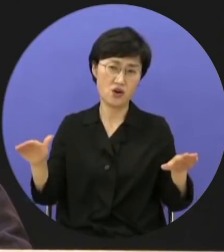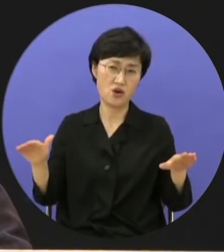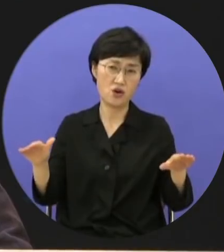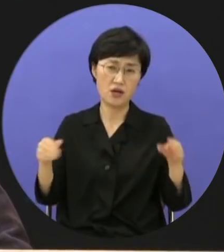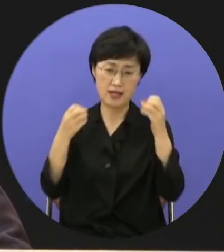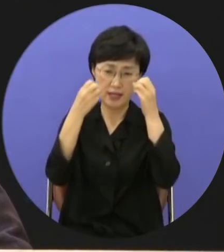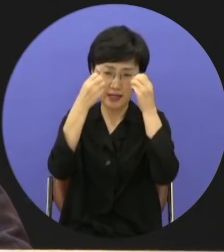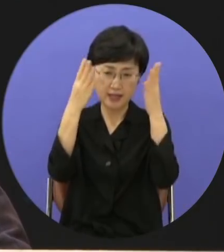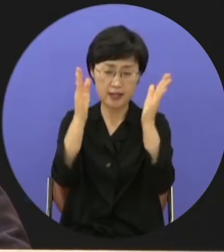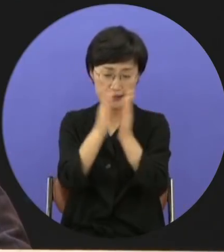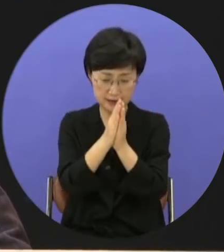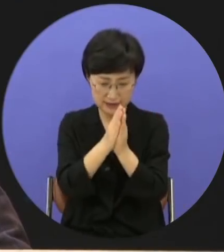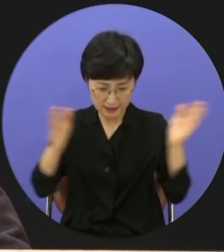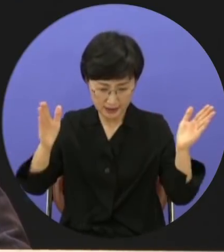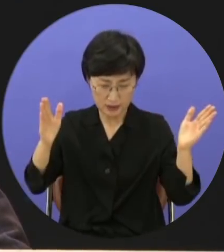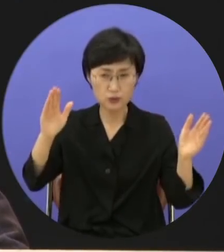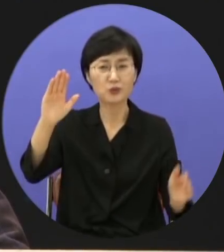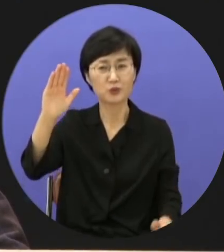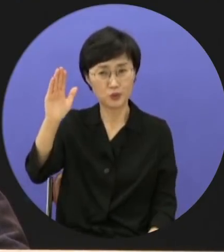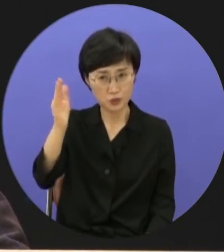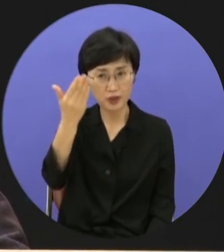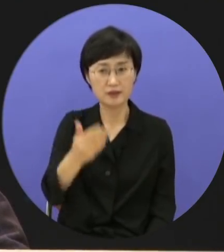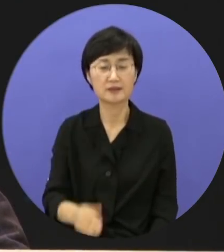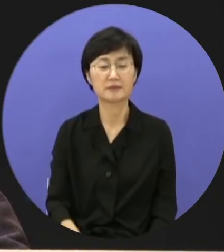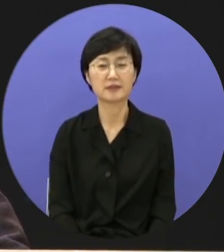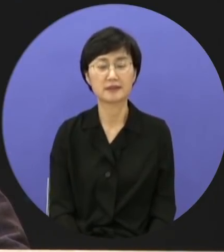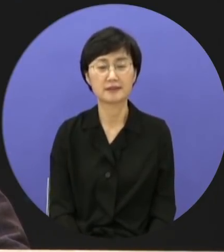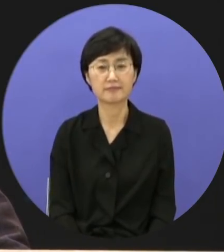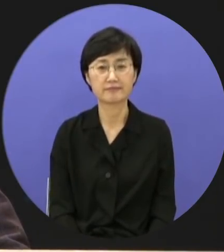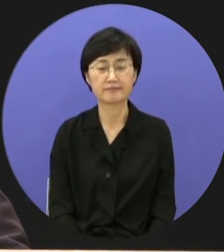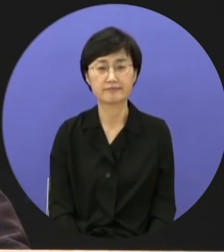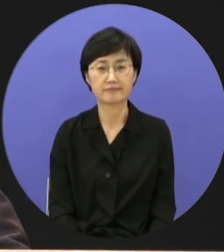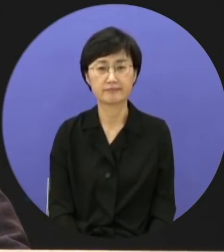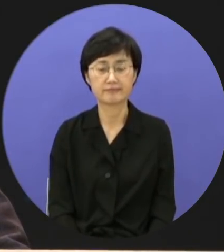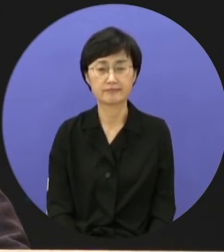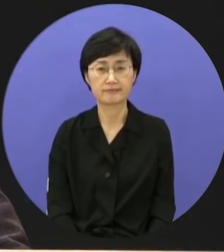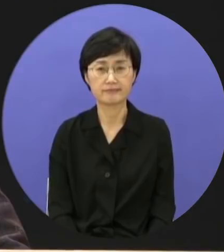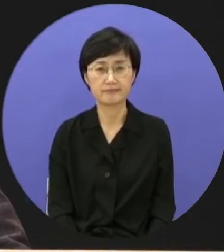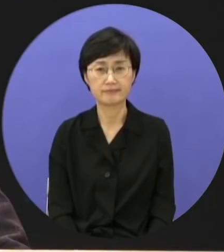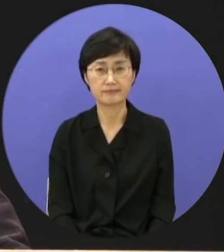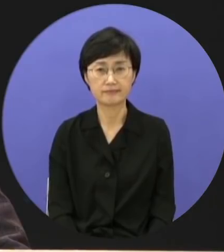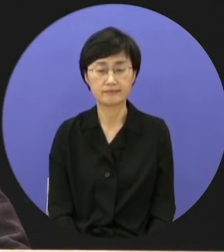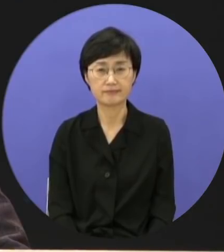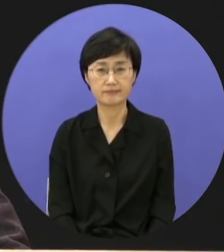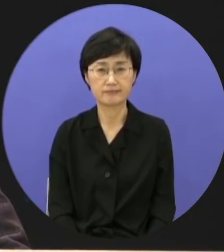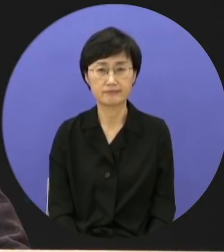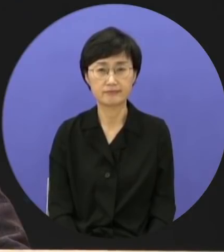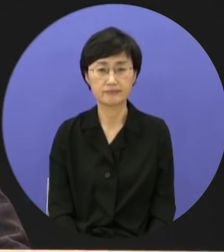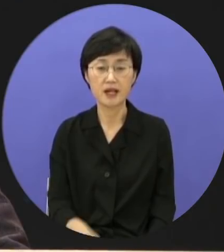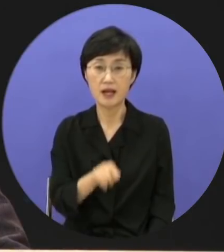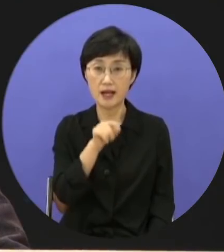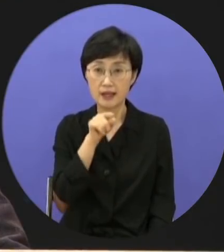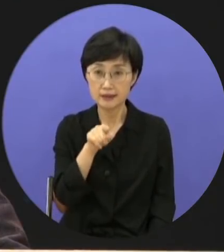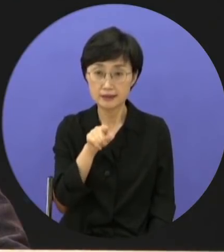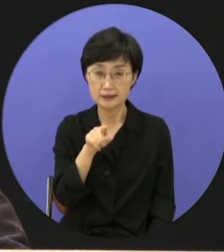for all the people who meet with Christ, all of your past is resolved and a new life begins for you. 이